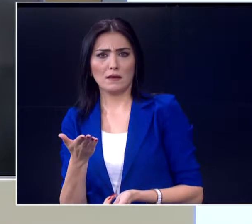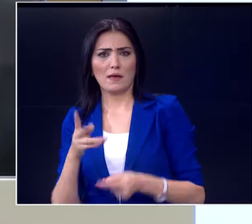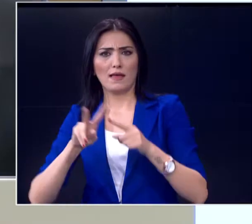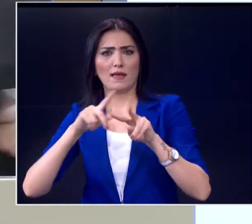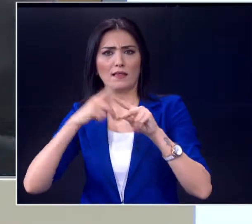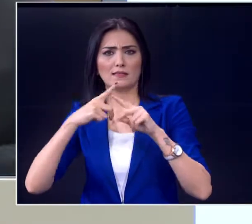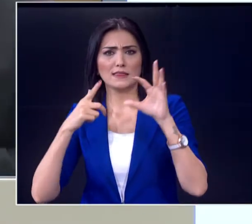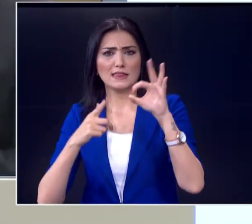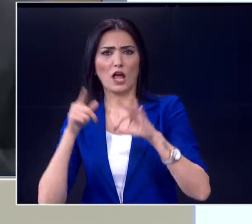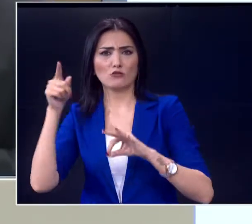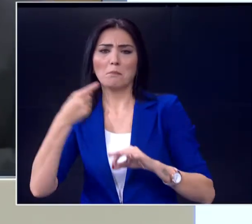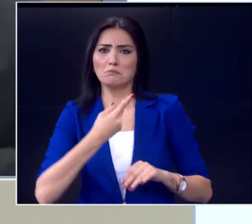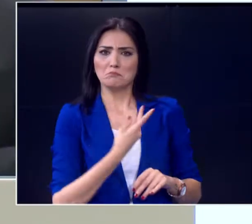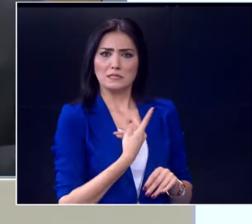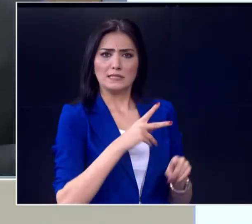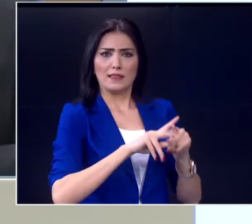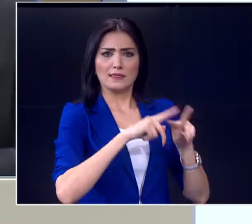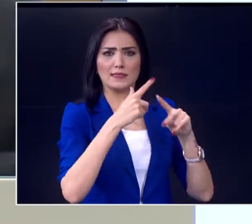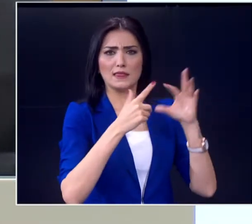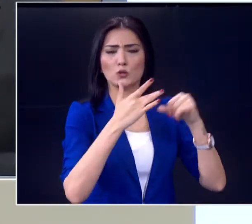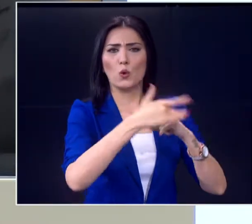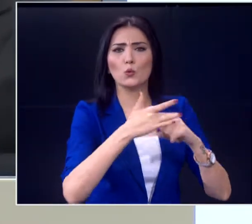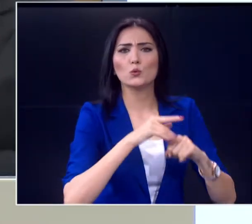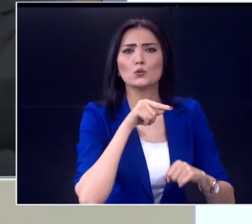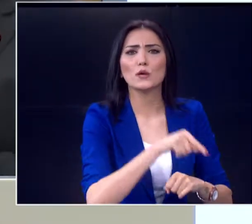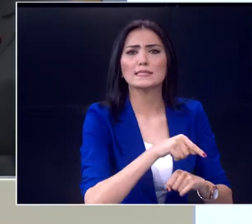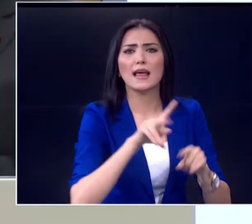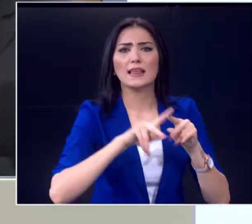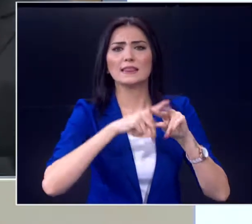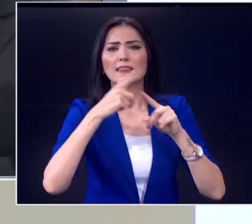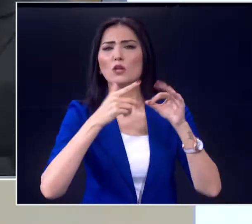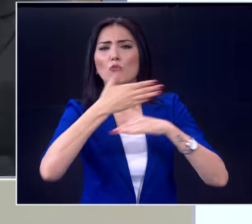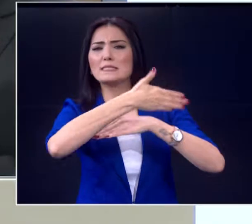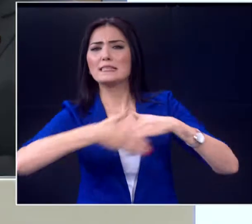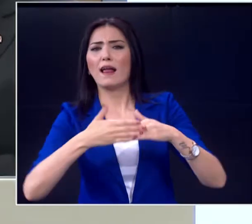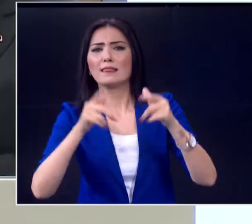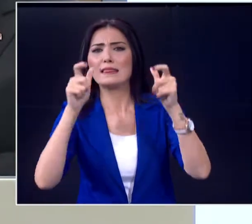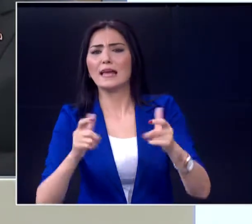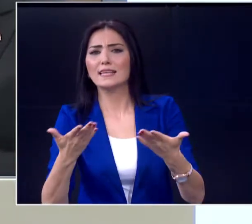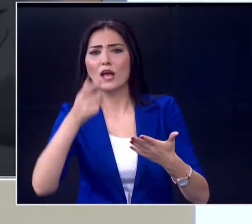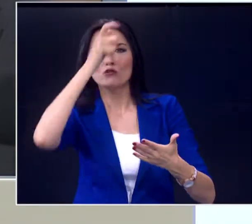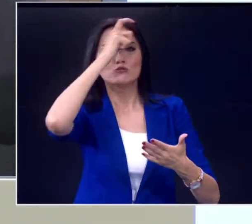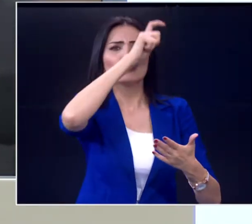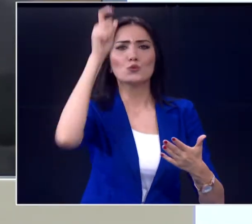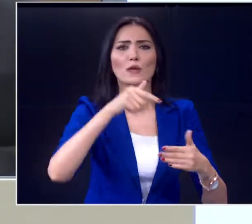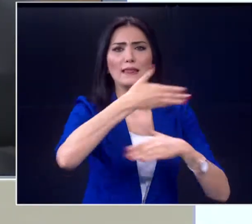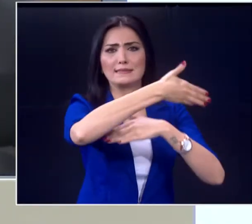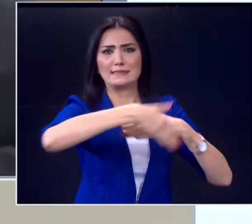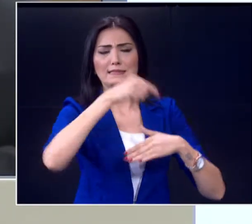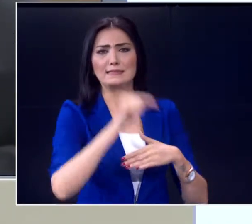NATO ülkesi. Biz de NATO ülkesiyiz. NATO'nun sınırları neresi? Türkiye'nin sınırları.